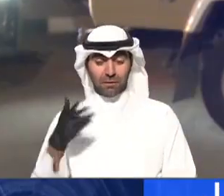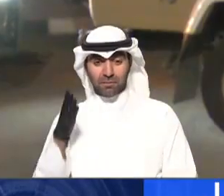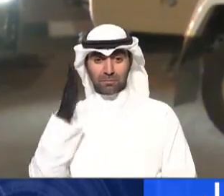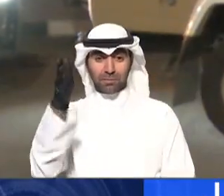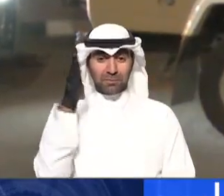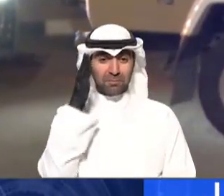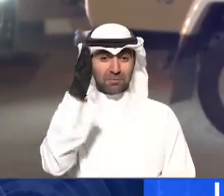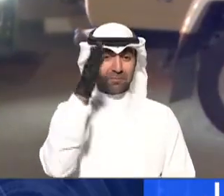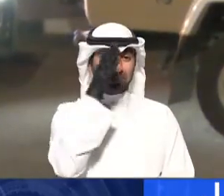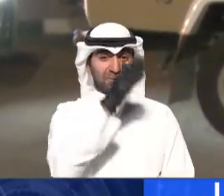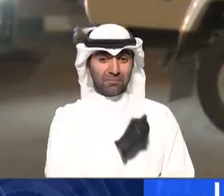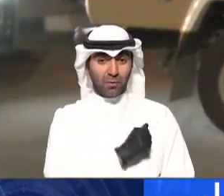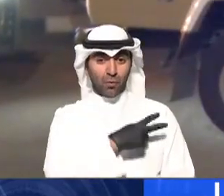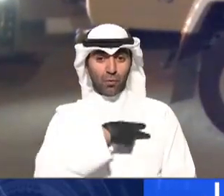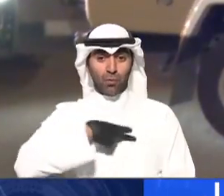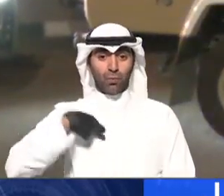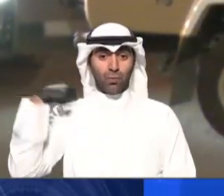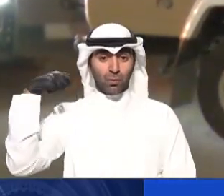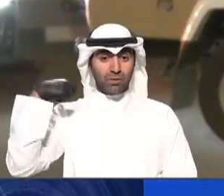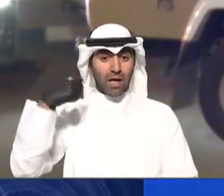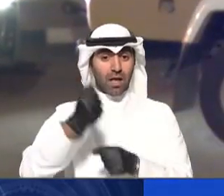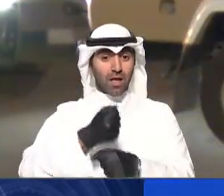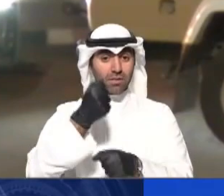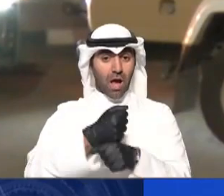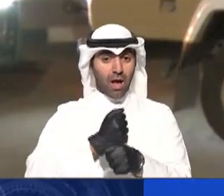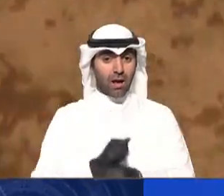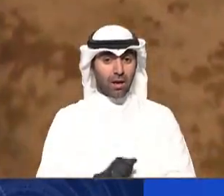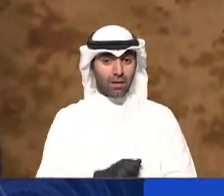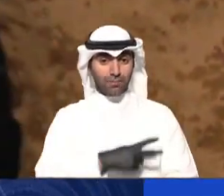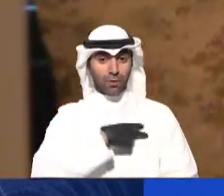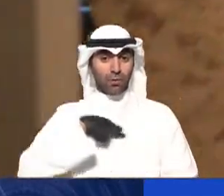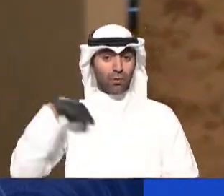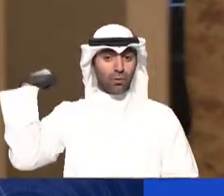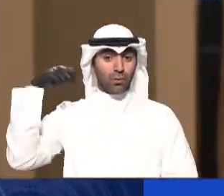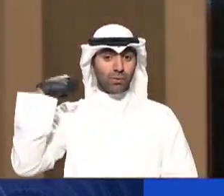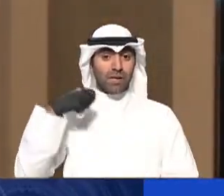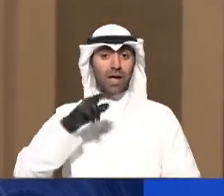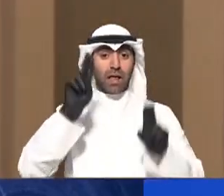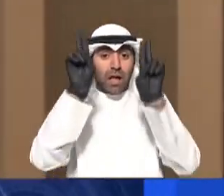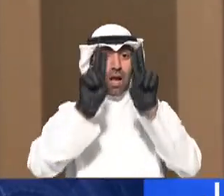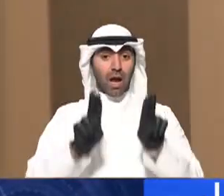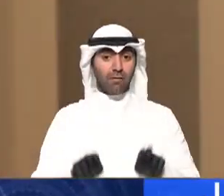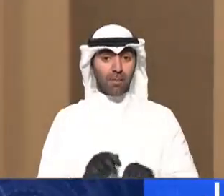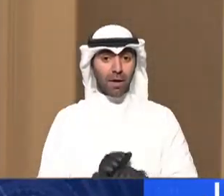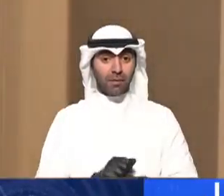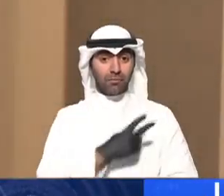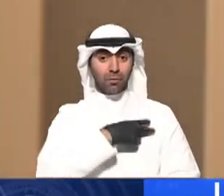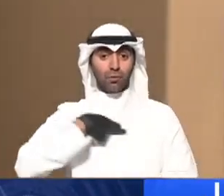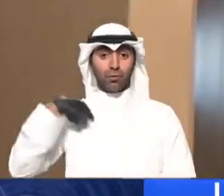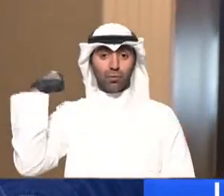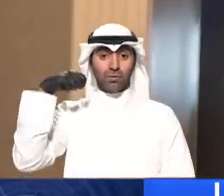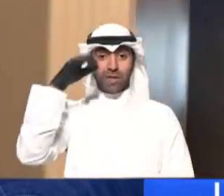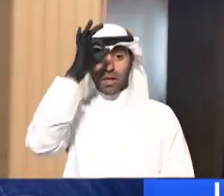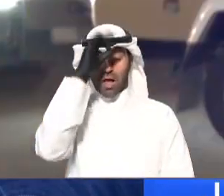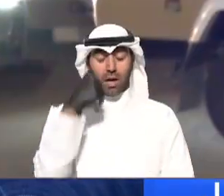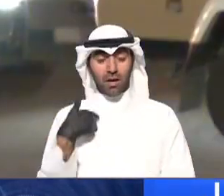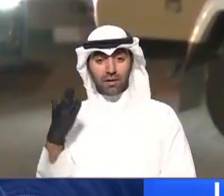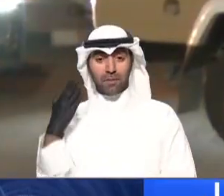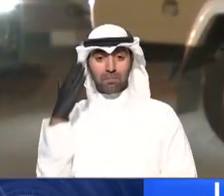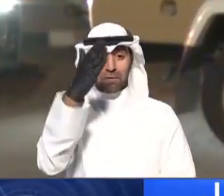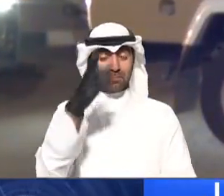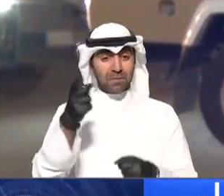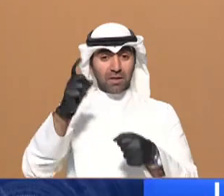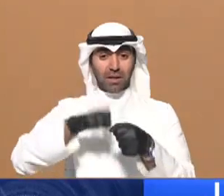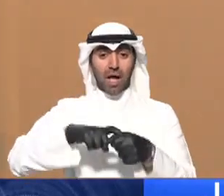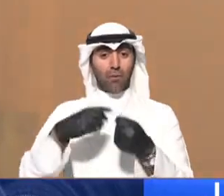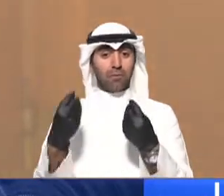عندنا برنامج معين، طبعا يتم الطلب عن من قبل الجهات الرسمية، يكون في تعاون وهذه تكون مبادرة من قبل وزارة